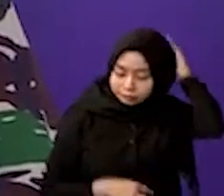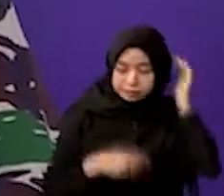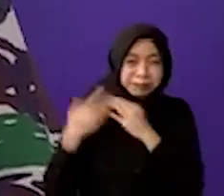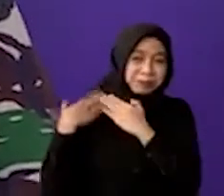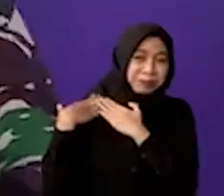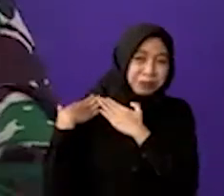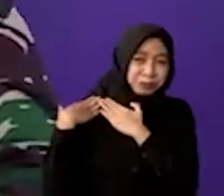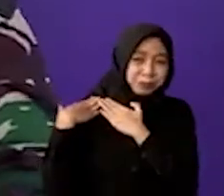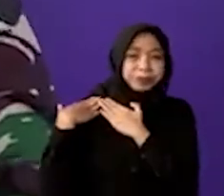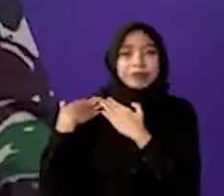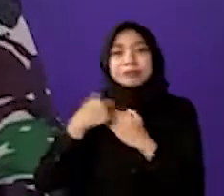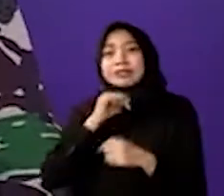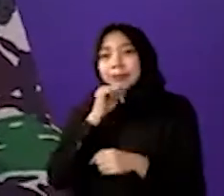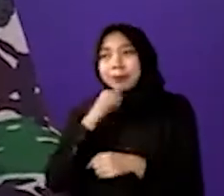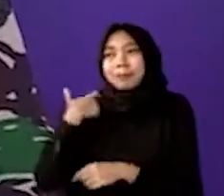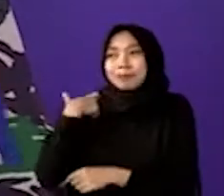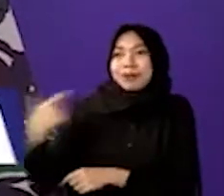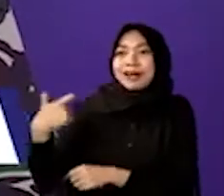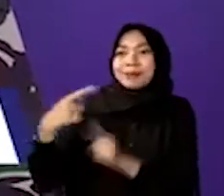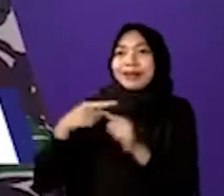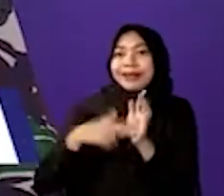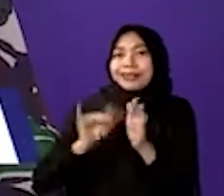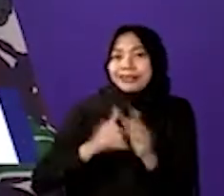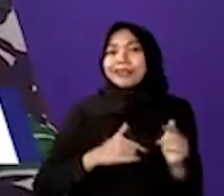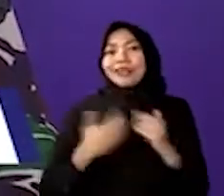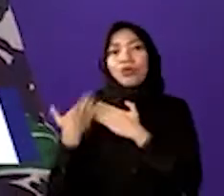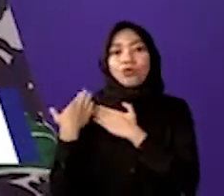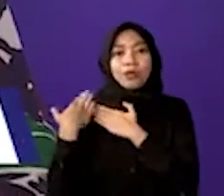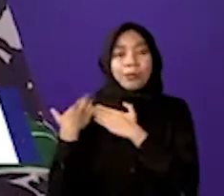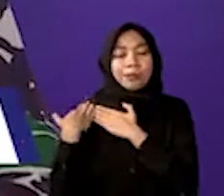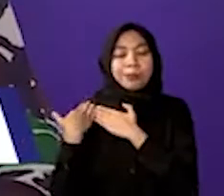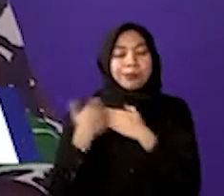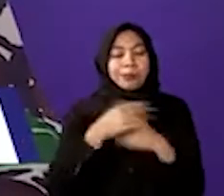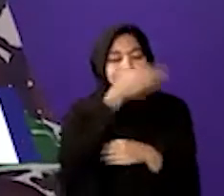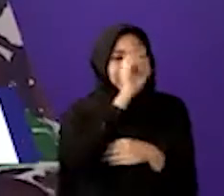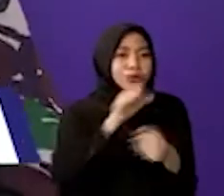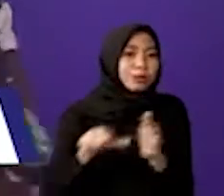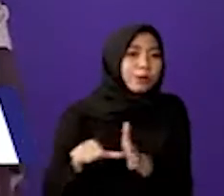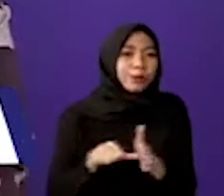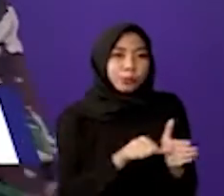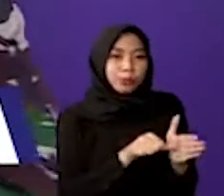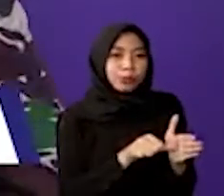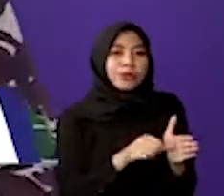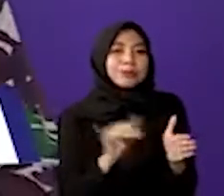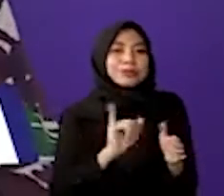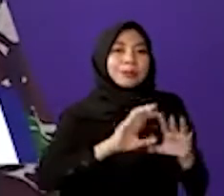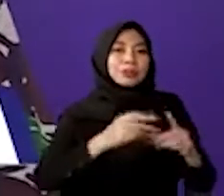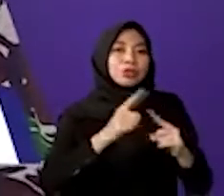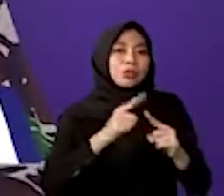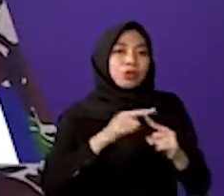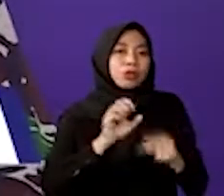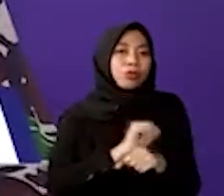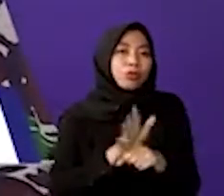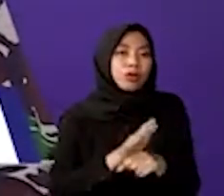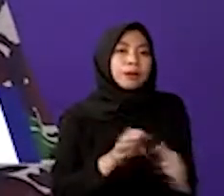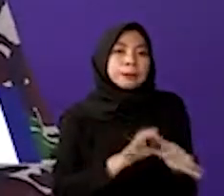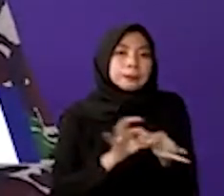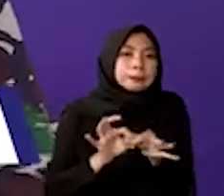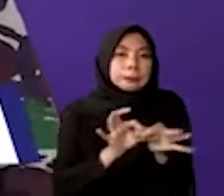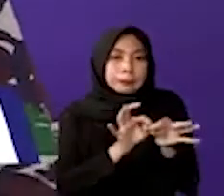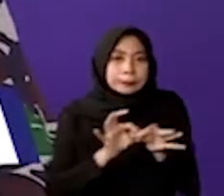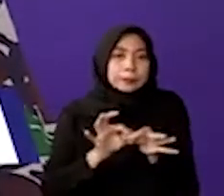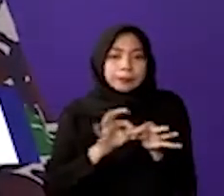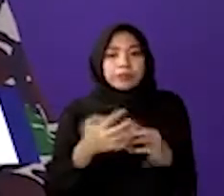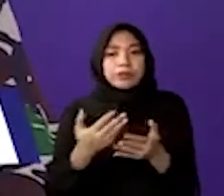panglima TNI dalam hal ee membantu Polri dan Satgas dalam e